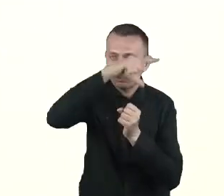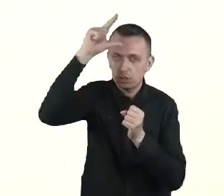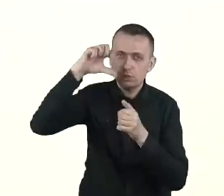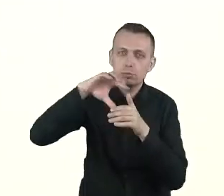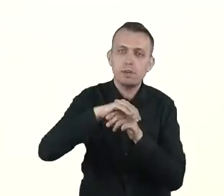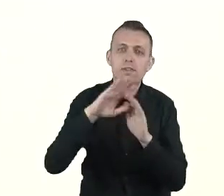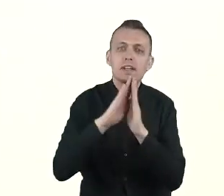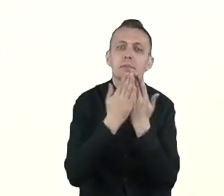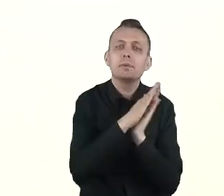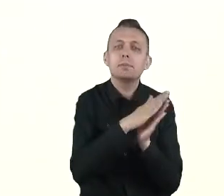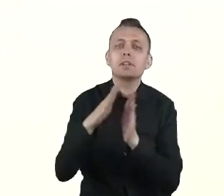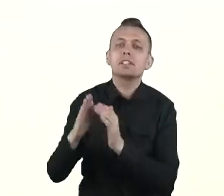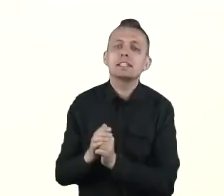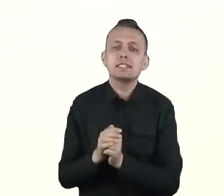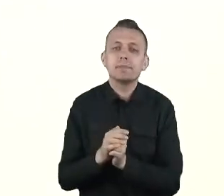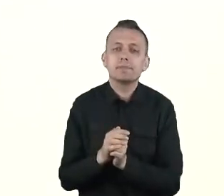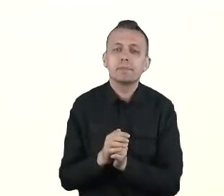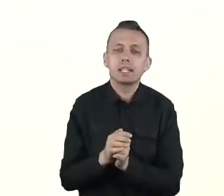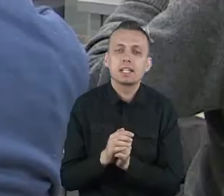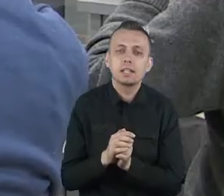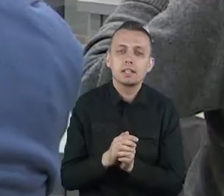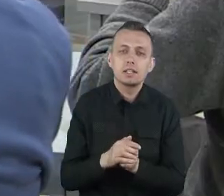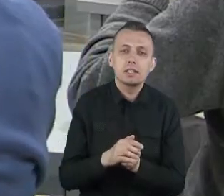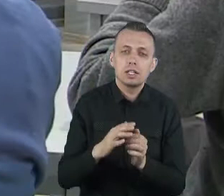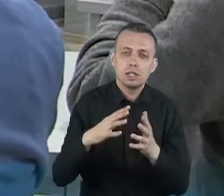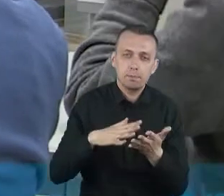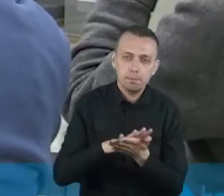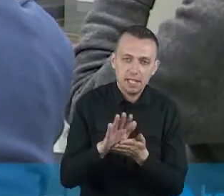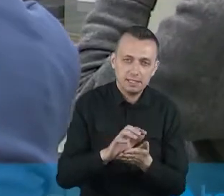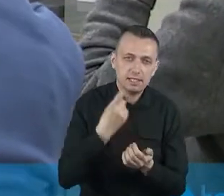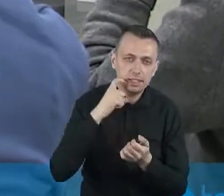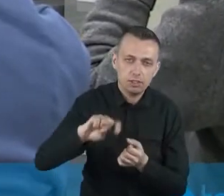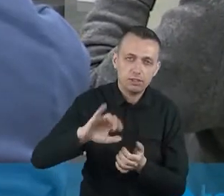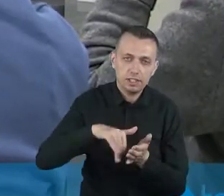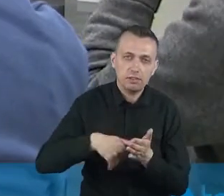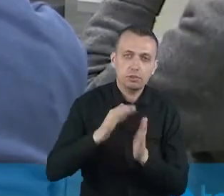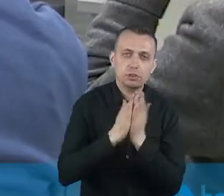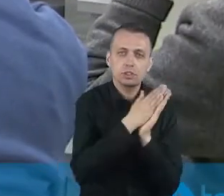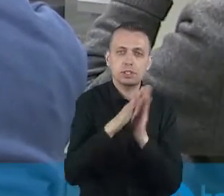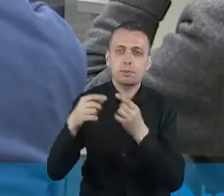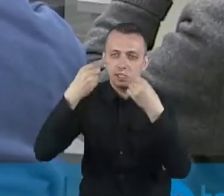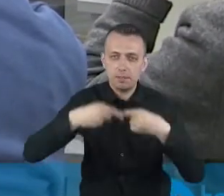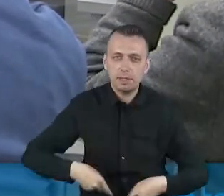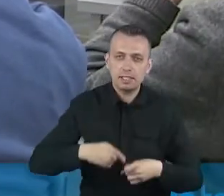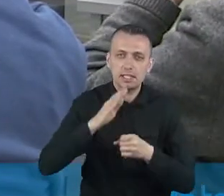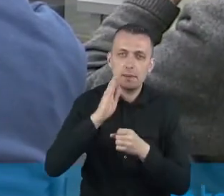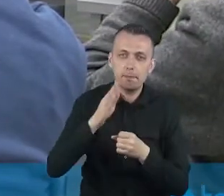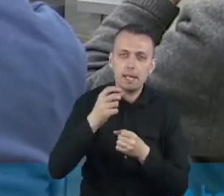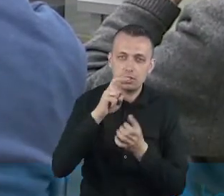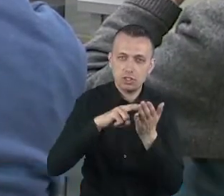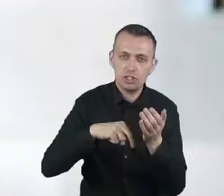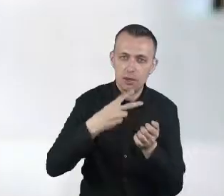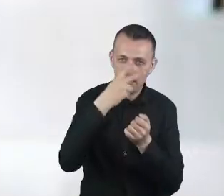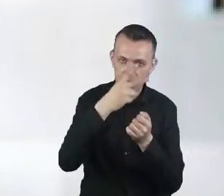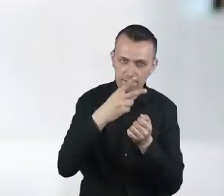a wejściówki do odbioru w czytelni biblioteki. Już 15 kwietnia w Kutnowskiej Bibliotece poezję będzie czytała